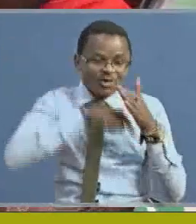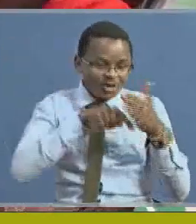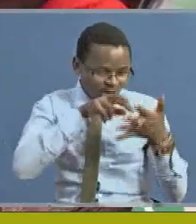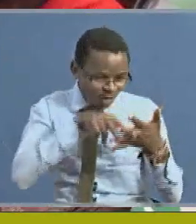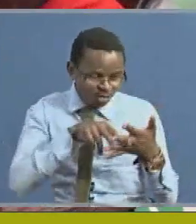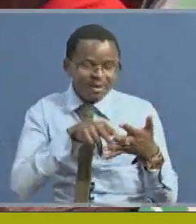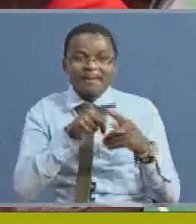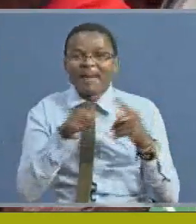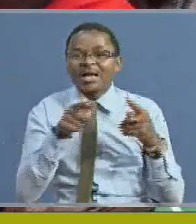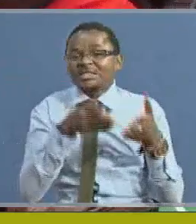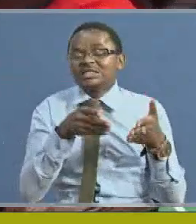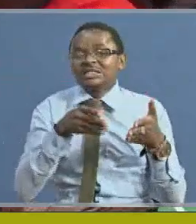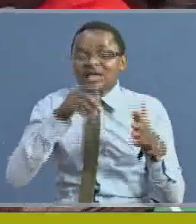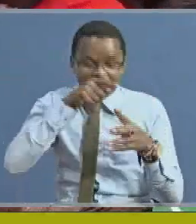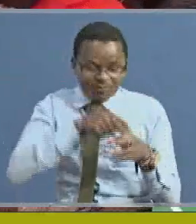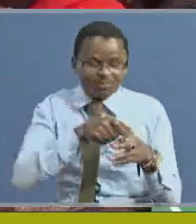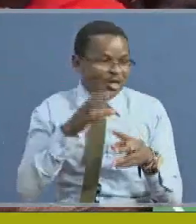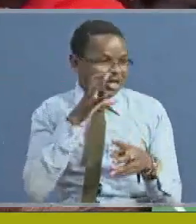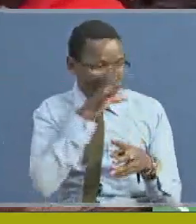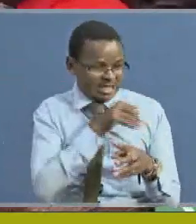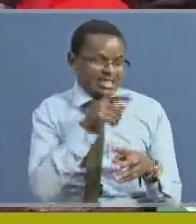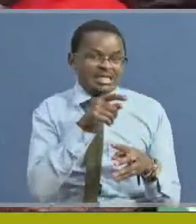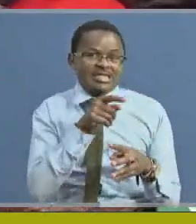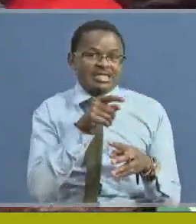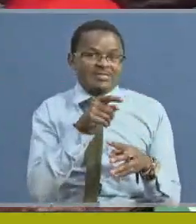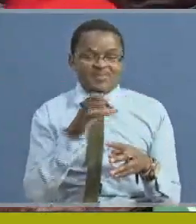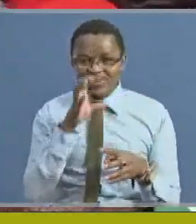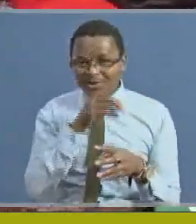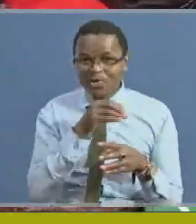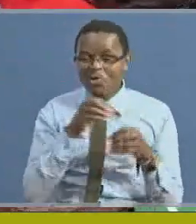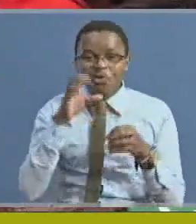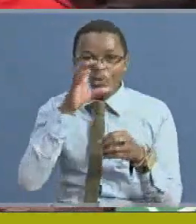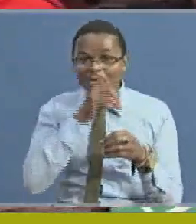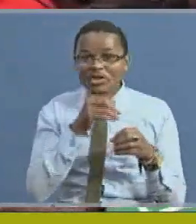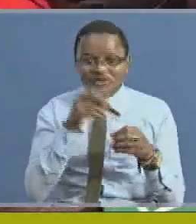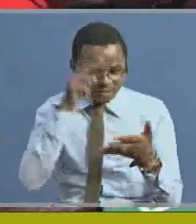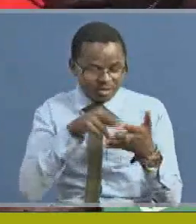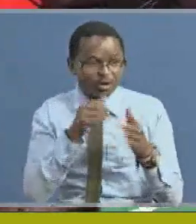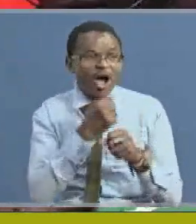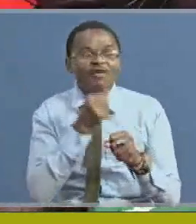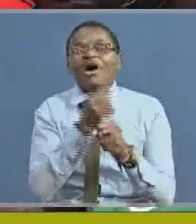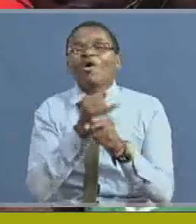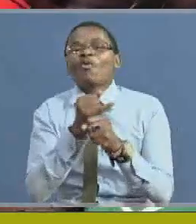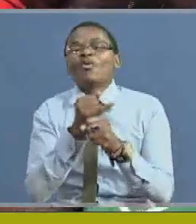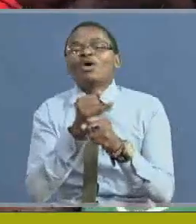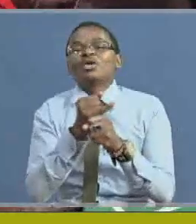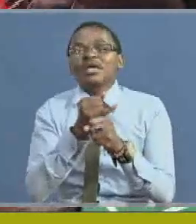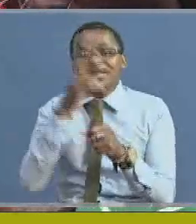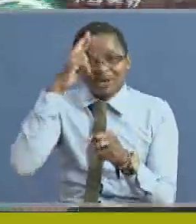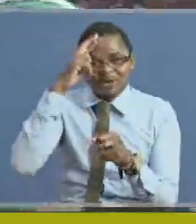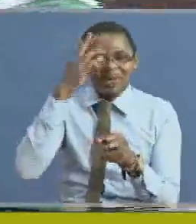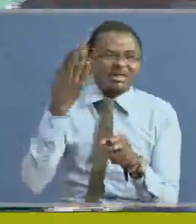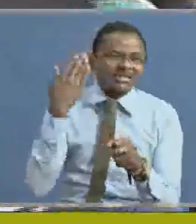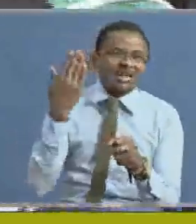usome. Na bado hii mafuta inaweza kosa ita inaweza kosa hiyo mafuta ukose kusoma na uko na homework. Sasa inatukumbusha bado